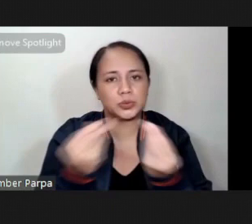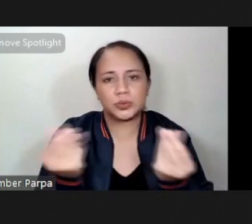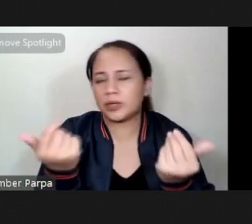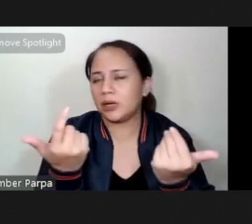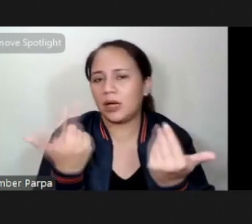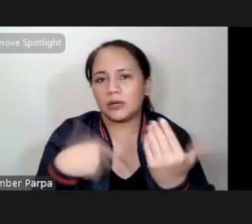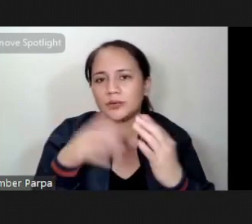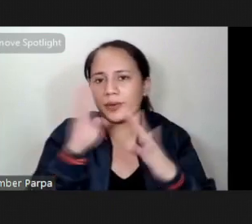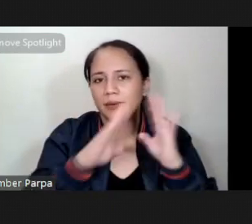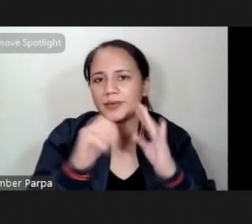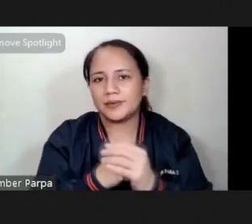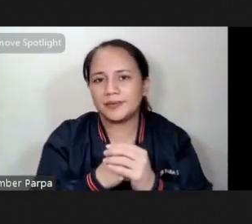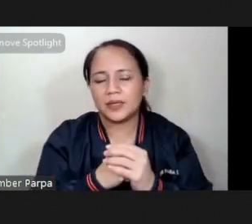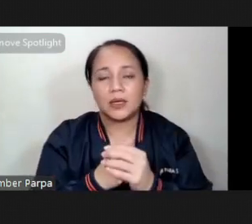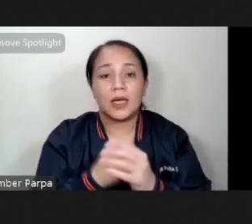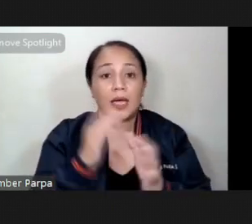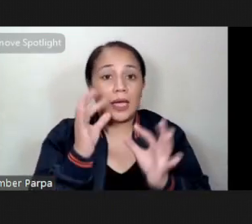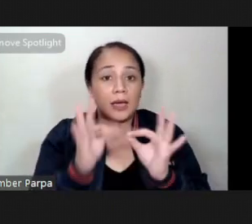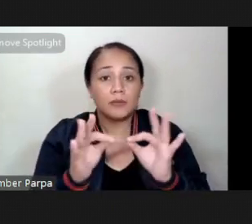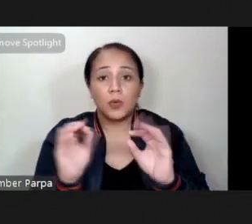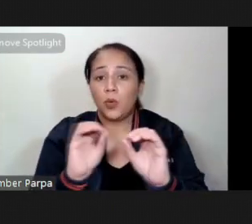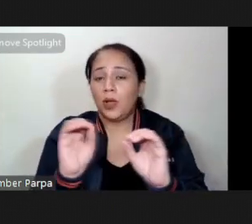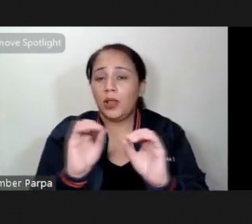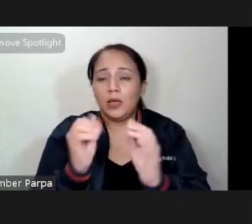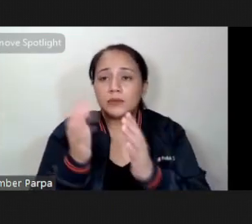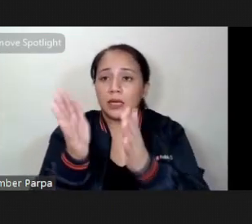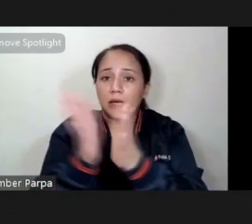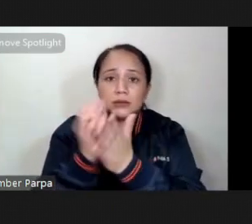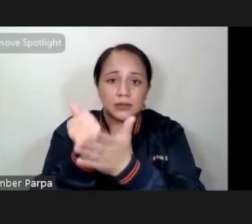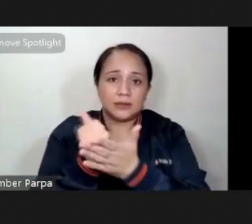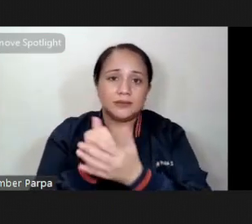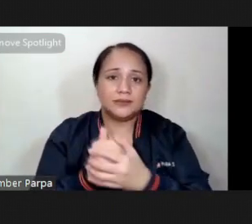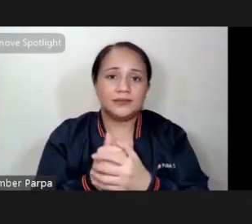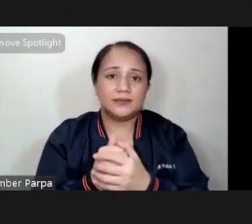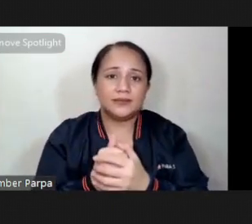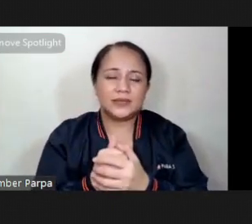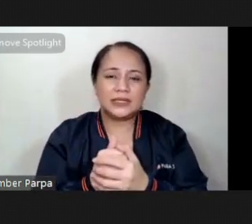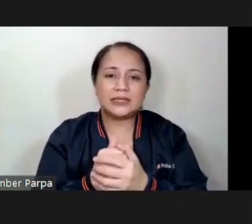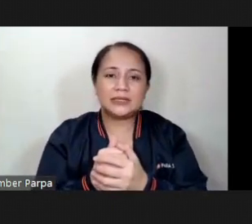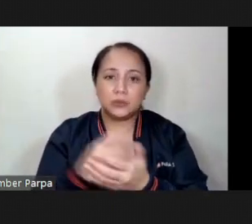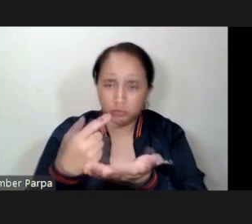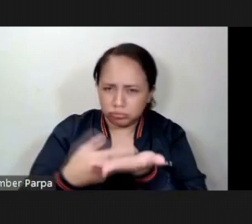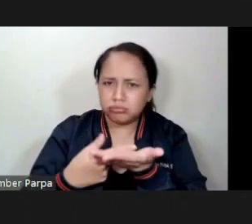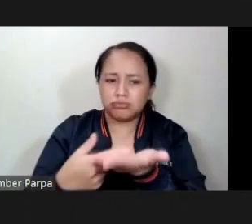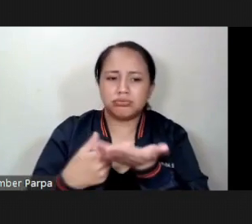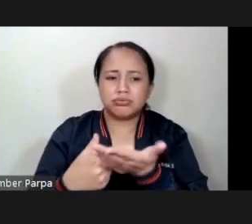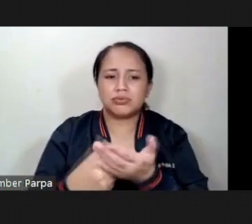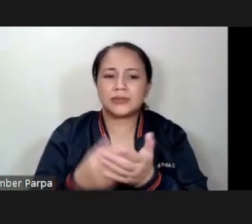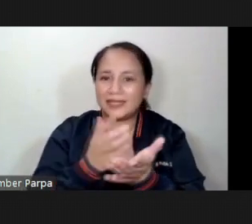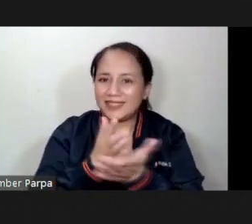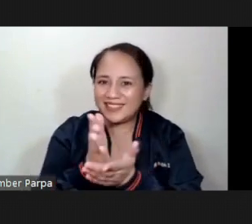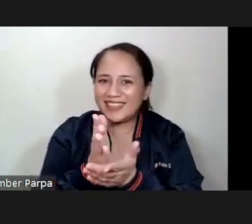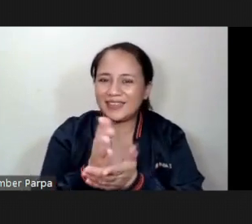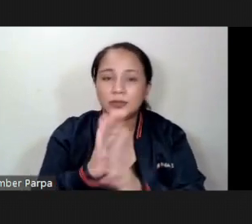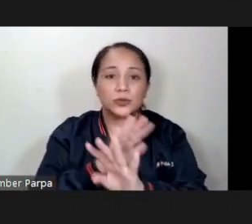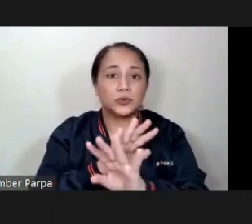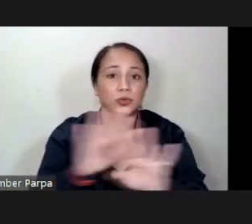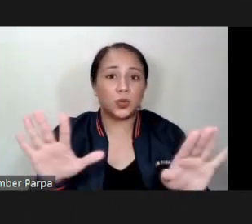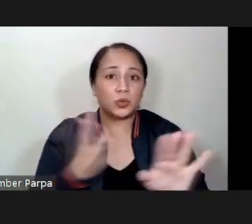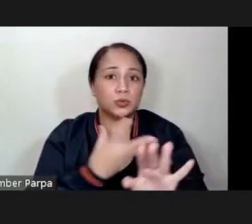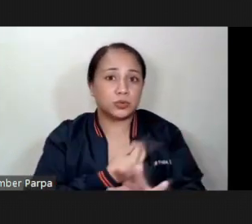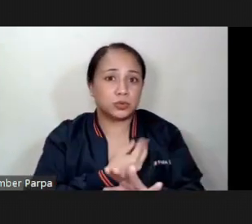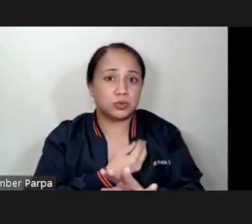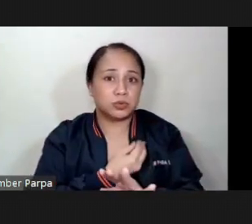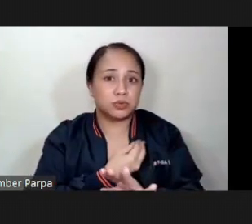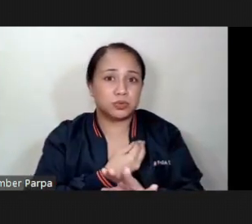mismong problema kung wala po tayong hihingian ng tulong. Pag-usapan natin ang karapatan, huwag kang matatakot